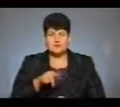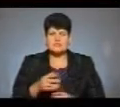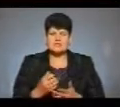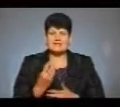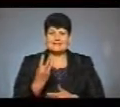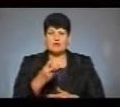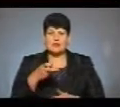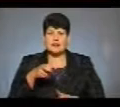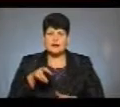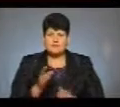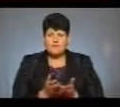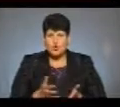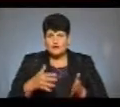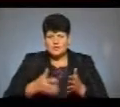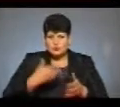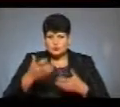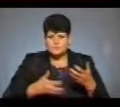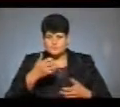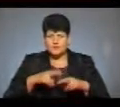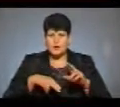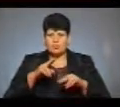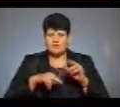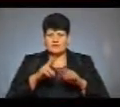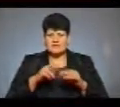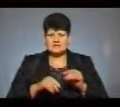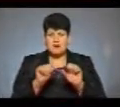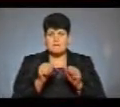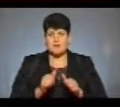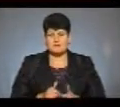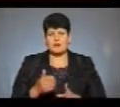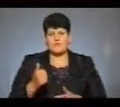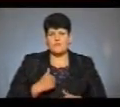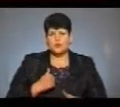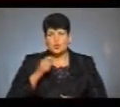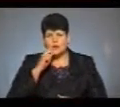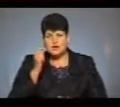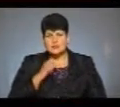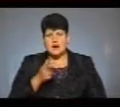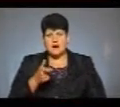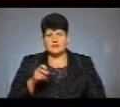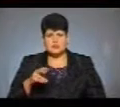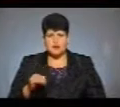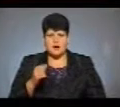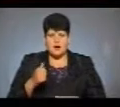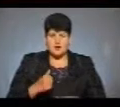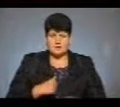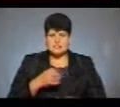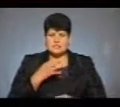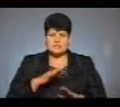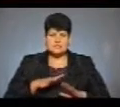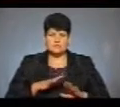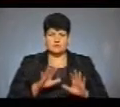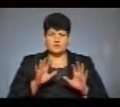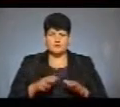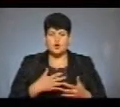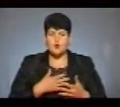у котлуванні, що вирили для будівництва меморіального пам'ятника воїнам Української Галицької армії. Повідомила заступниця голови